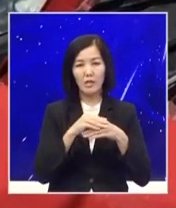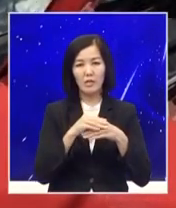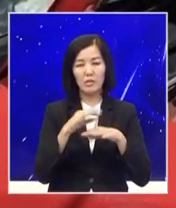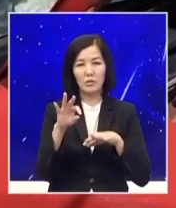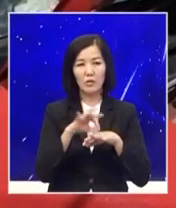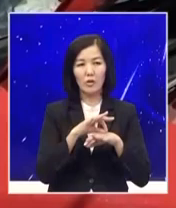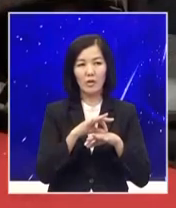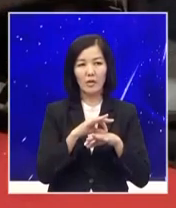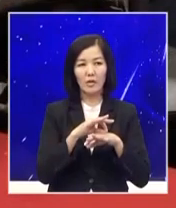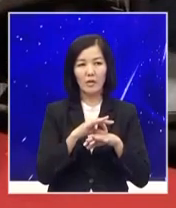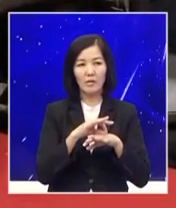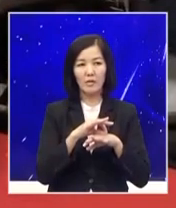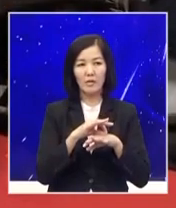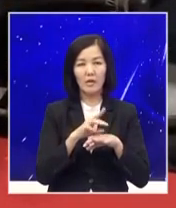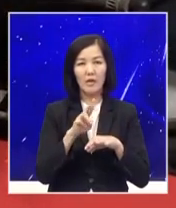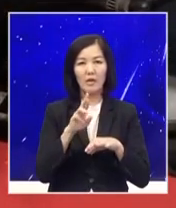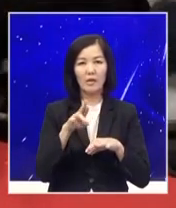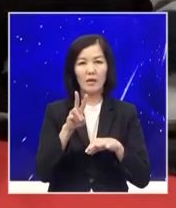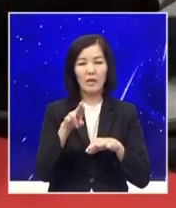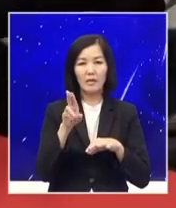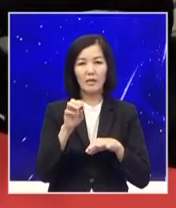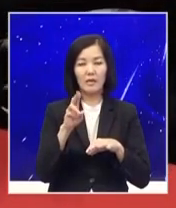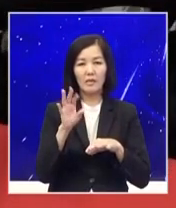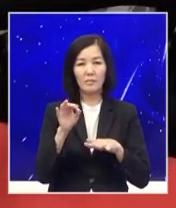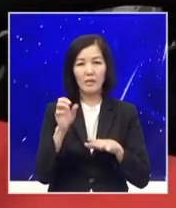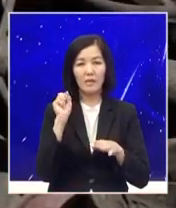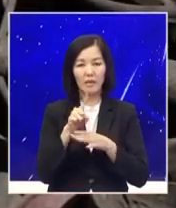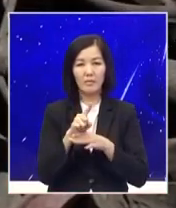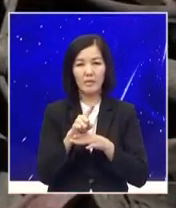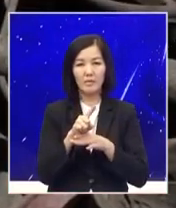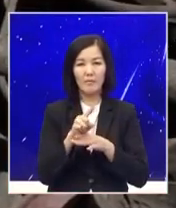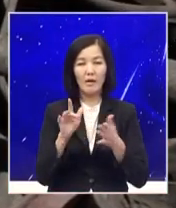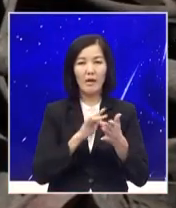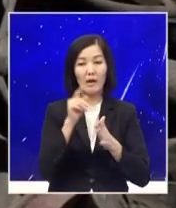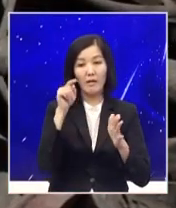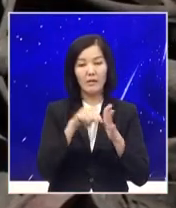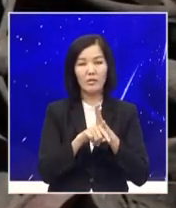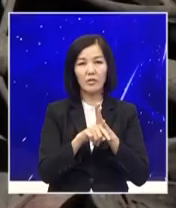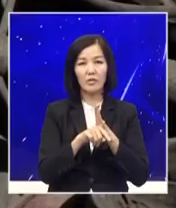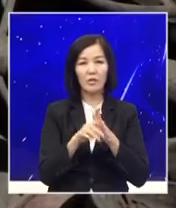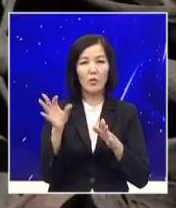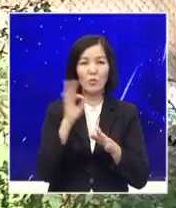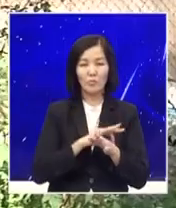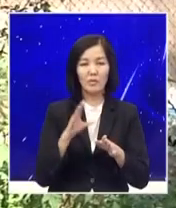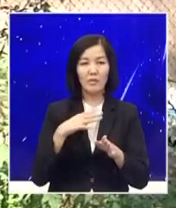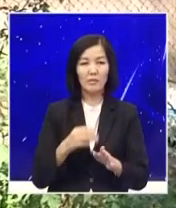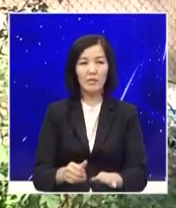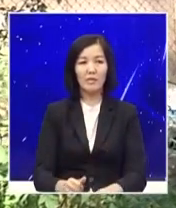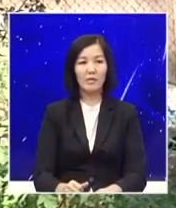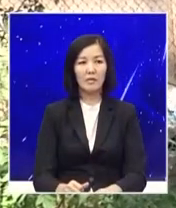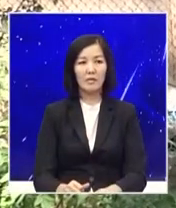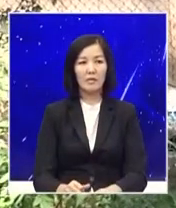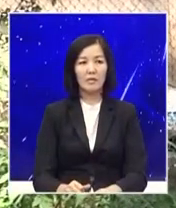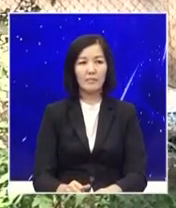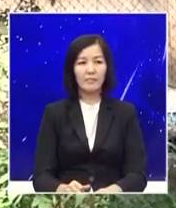келгенде көлігіне мініп, Яндекспен тапсырыс салады. Қала ішіне шығып, адам тасып, қосымша табыс табады. Осылай үйде өзім